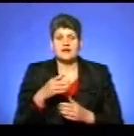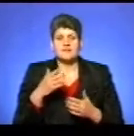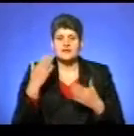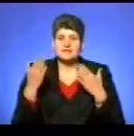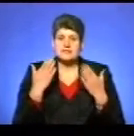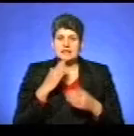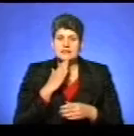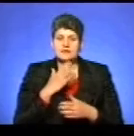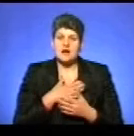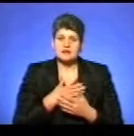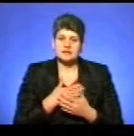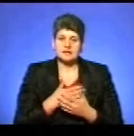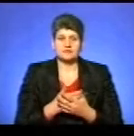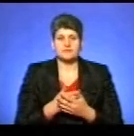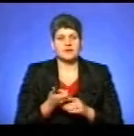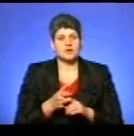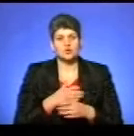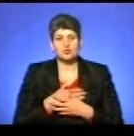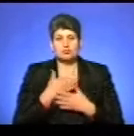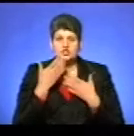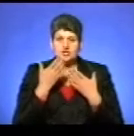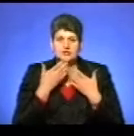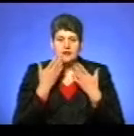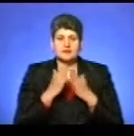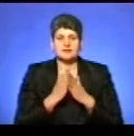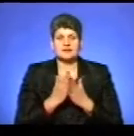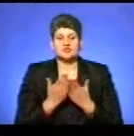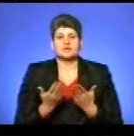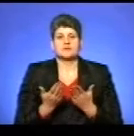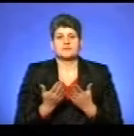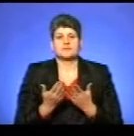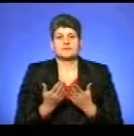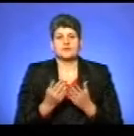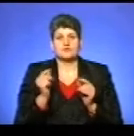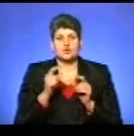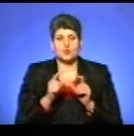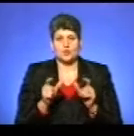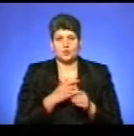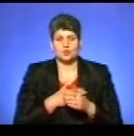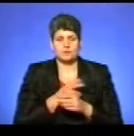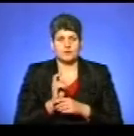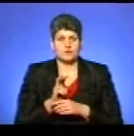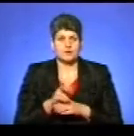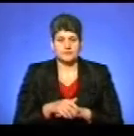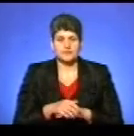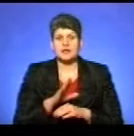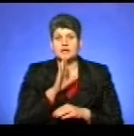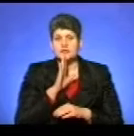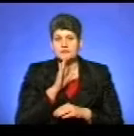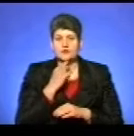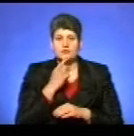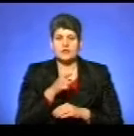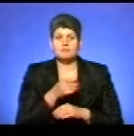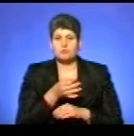активна. Дуже любить читати, книжки дуже любить, до школи любить дуже ходити. Дівчинка каже,